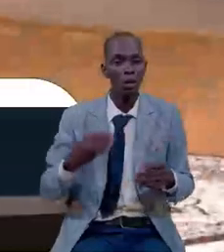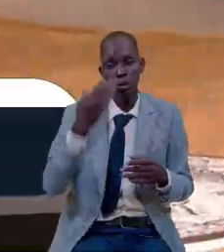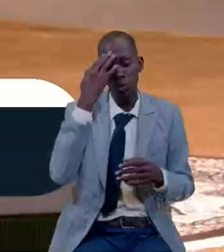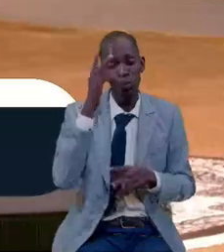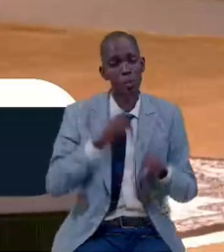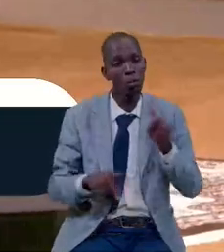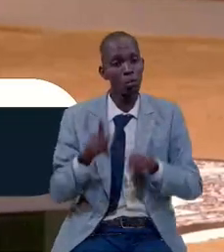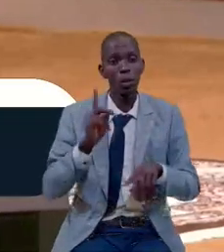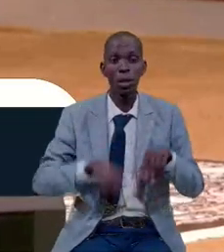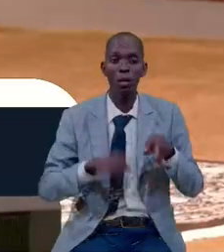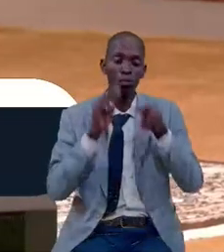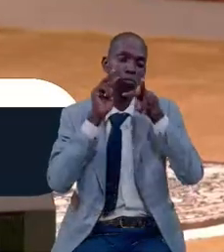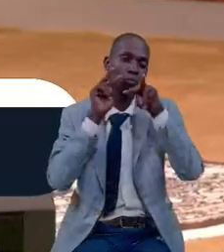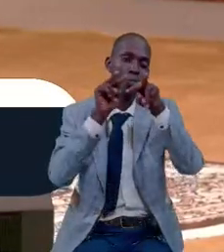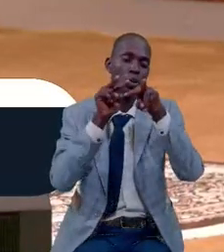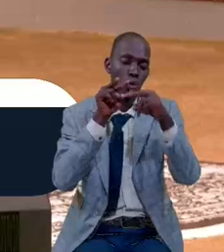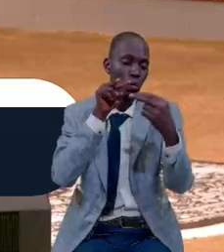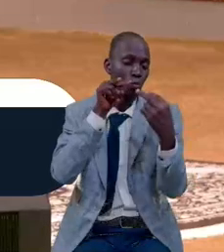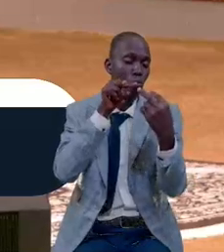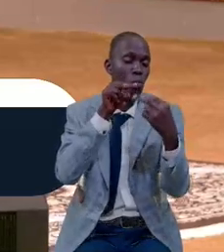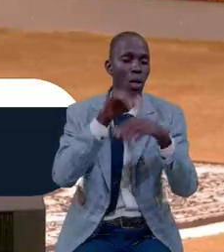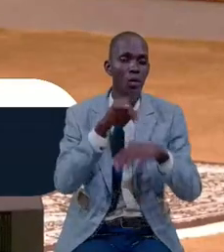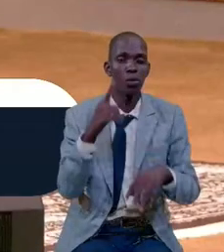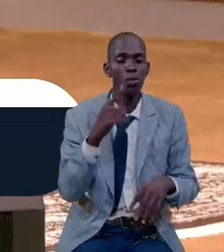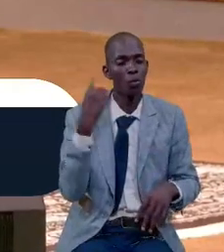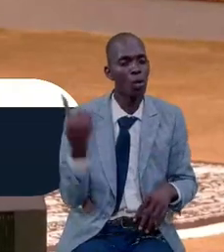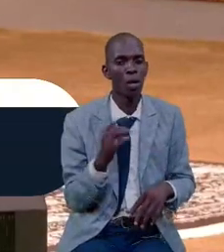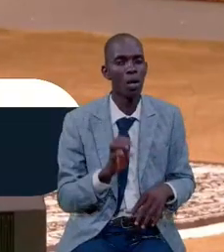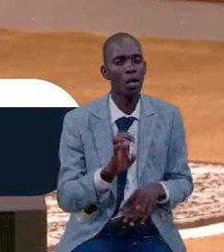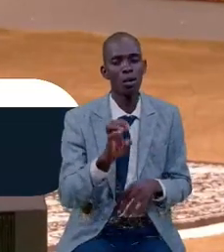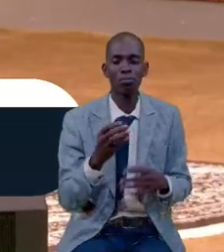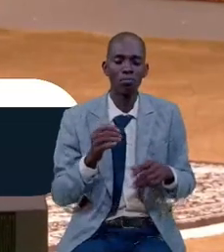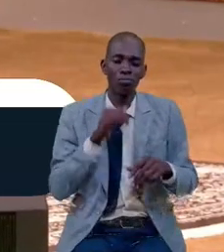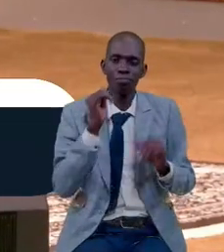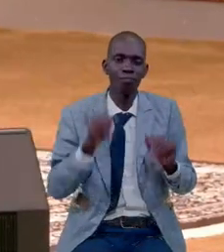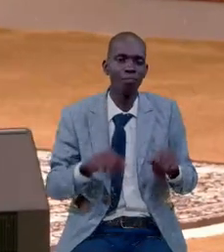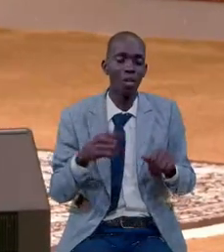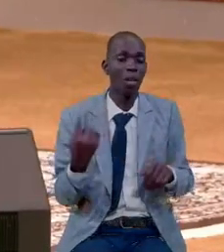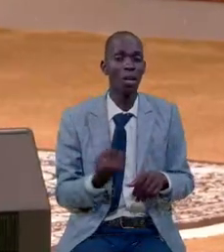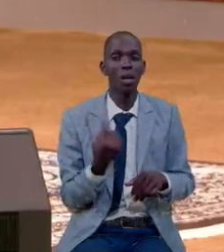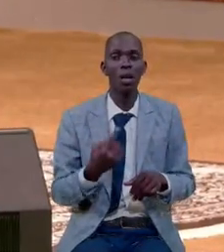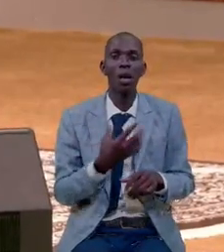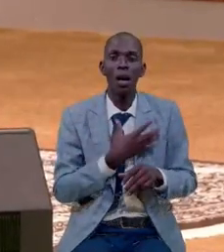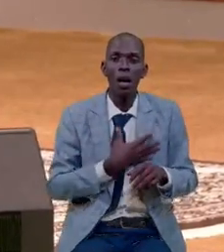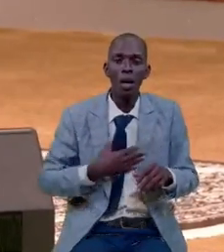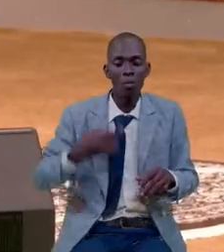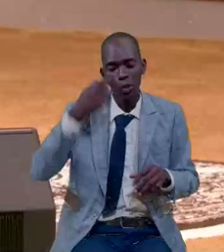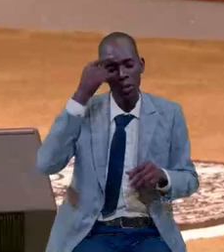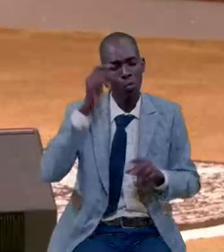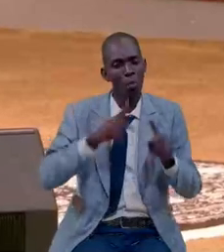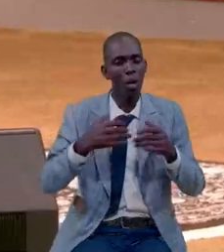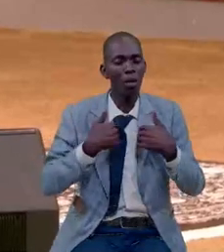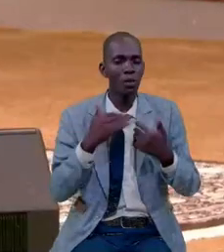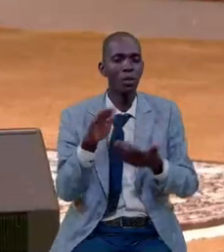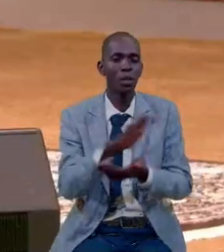pas chaque fois vous regarder, ils ont aussi leur vie à mener, ils ont aussi leur voyage à